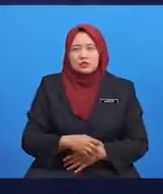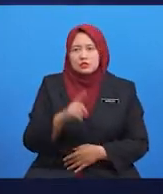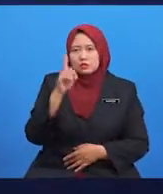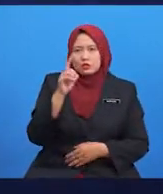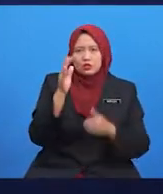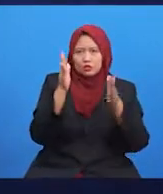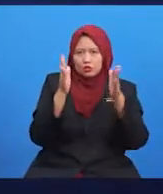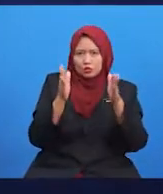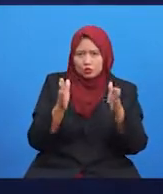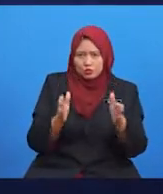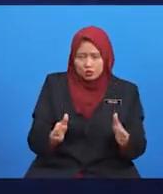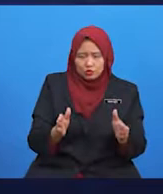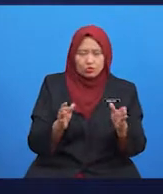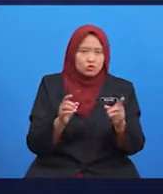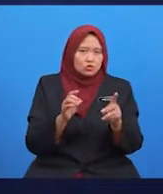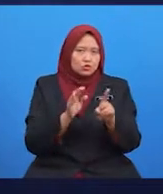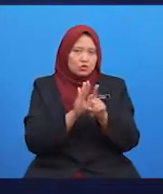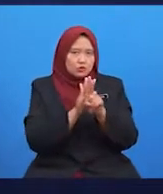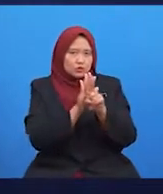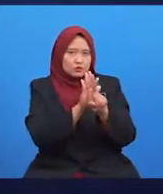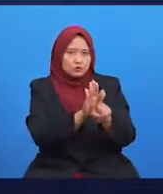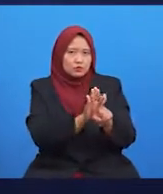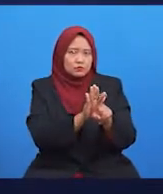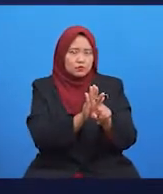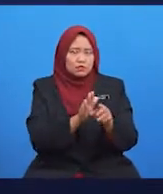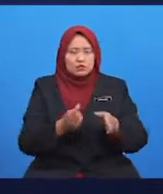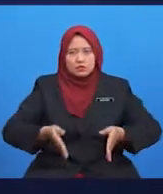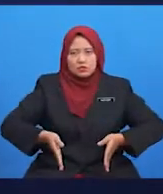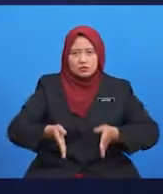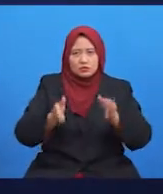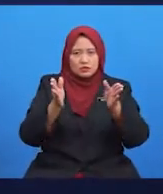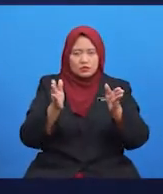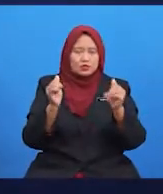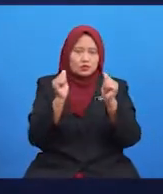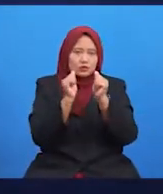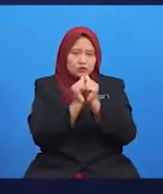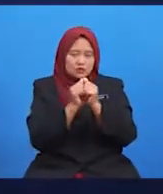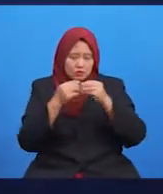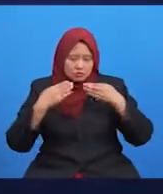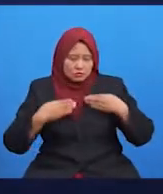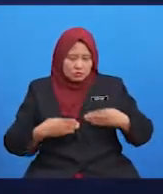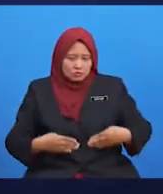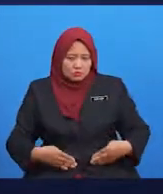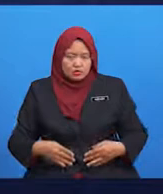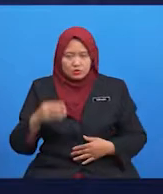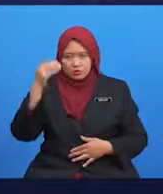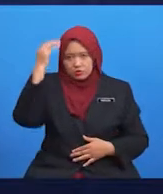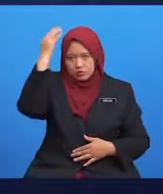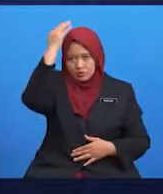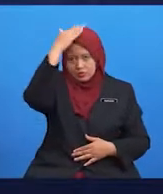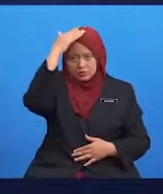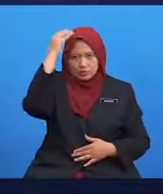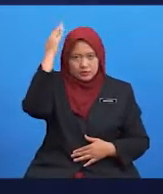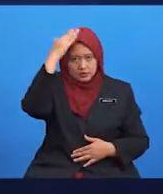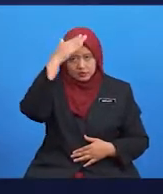jemaah tenang berjalan. Beliau mengenakan jubah, serban dan berkasut yang